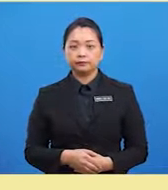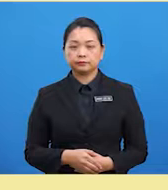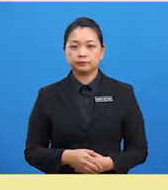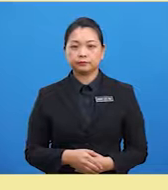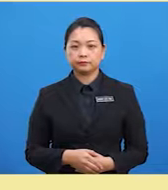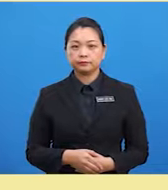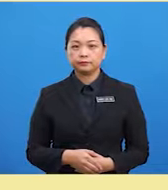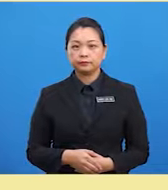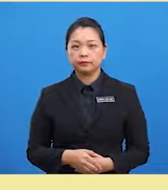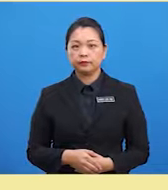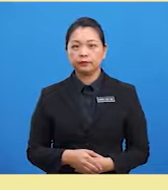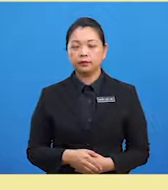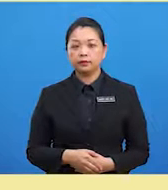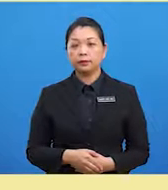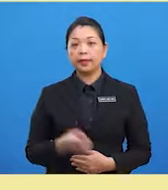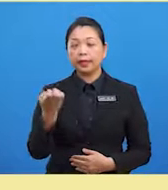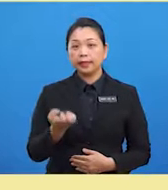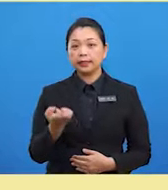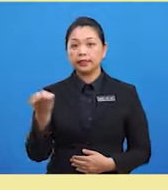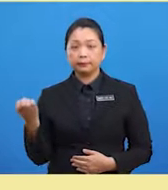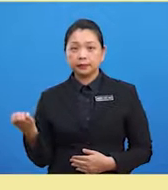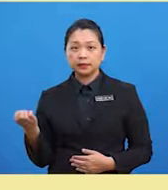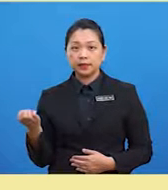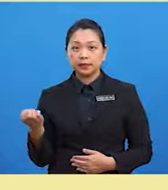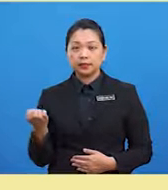ialah elemen rangsangan.